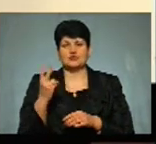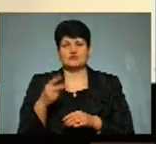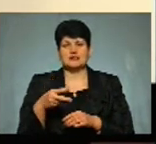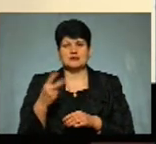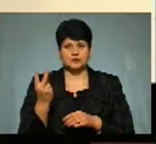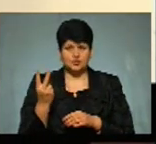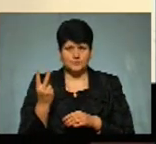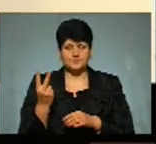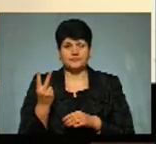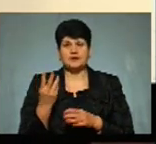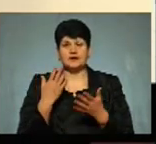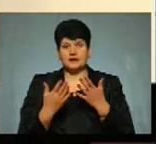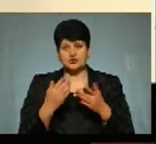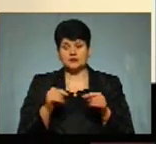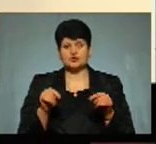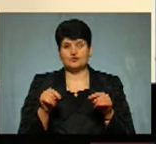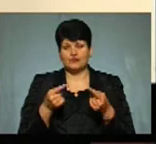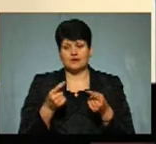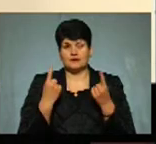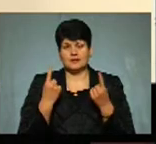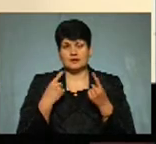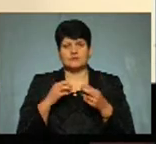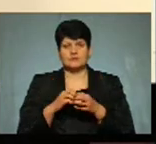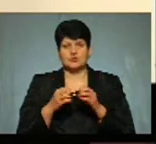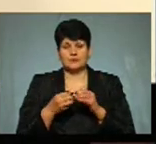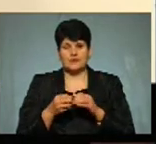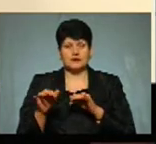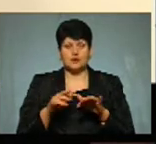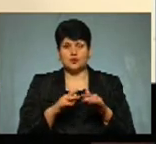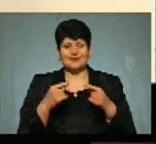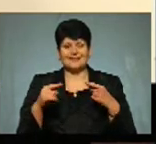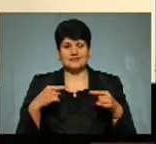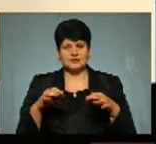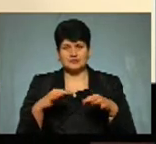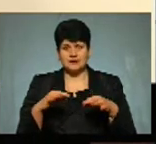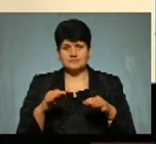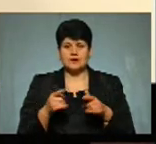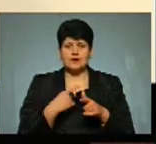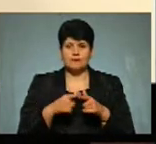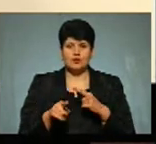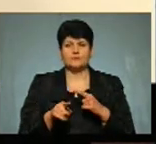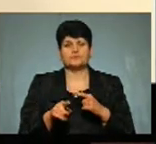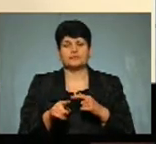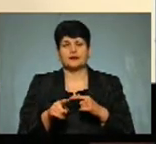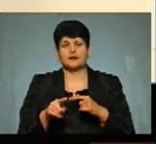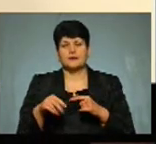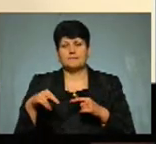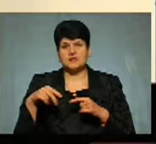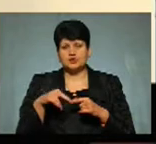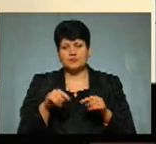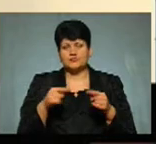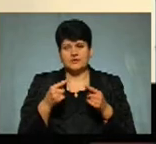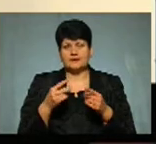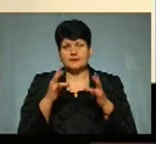КУпАПу. Тобто, якщо він створює суттєві перешкоди для руху або інших транспортних засобів, або пішоходів, або створює небезпечну